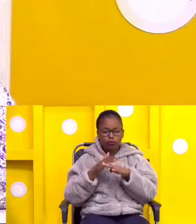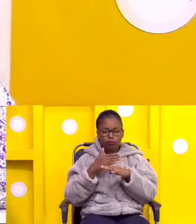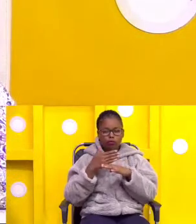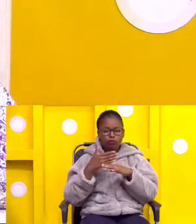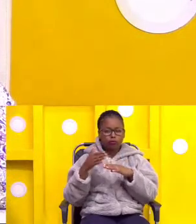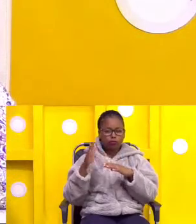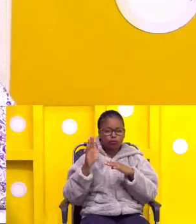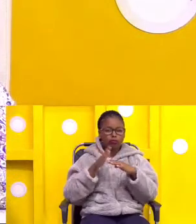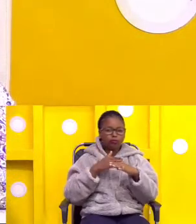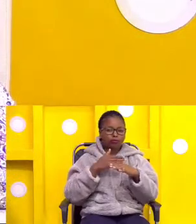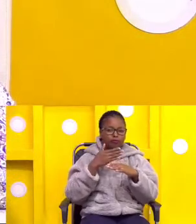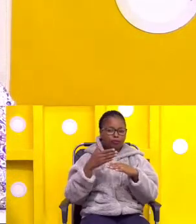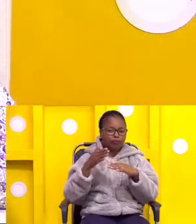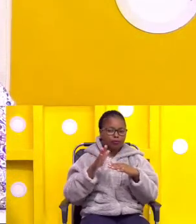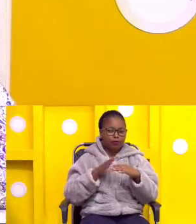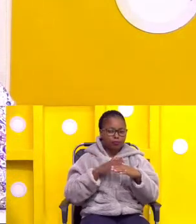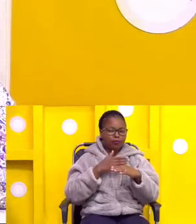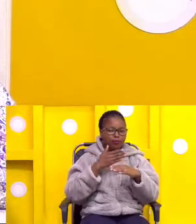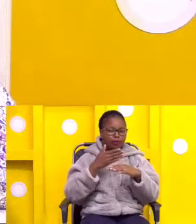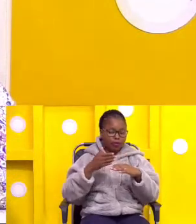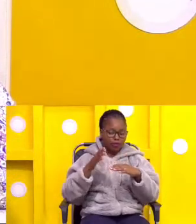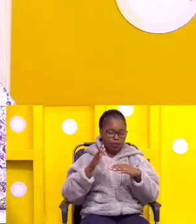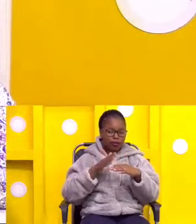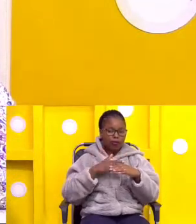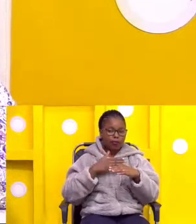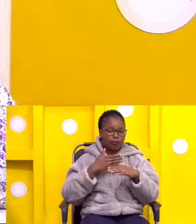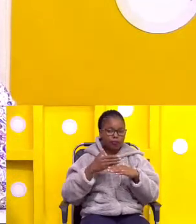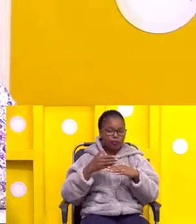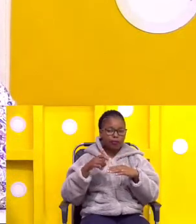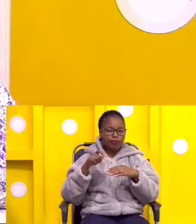ati Amerika mainaga ona ciiko